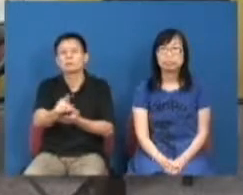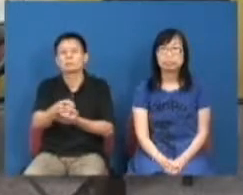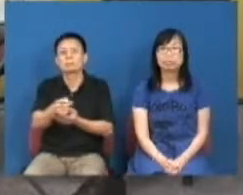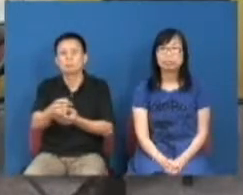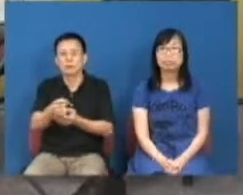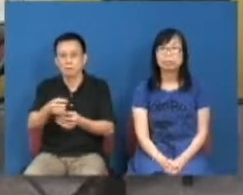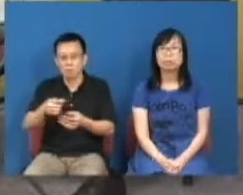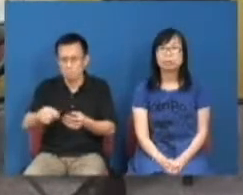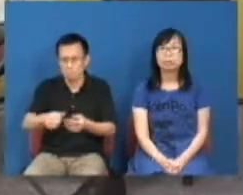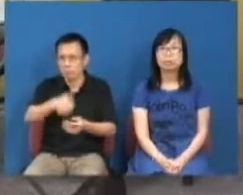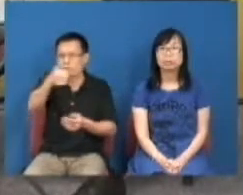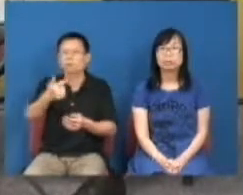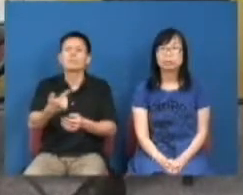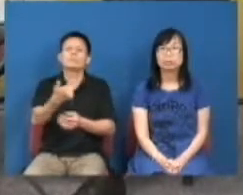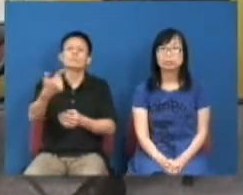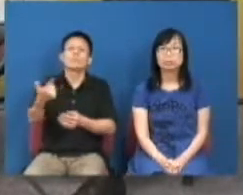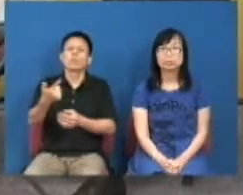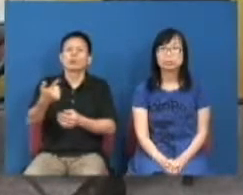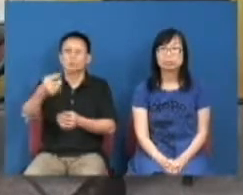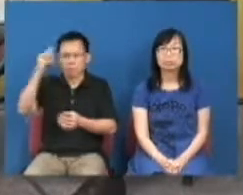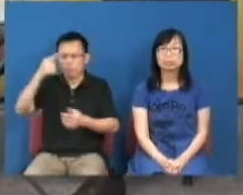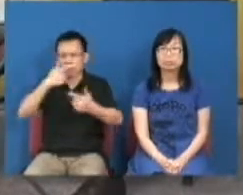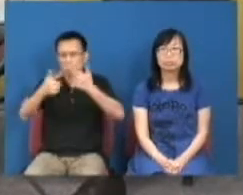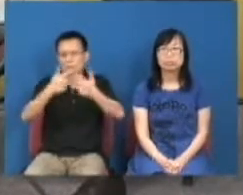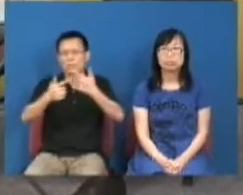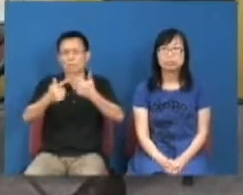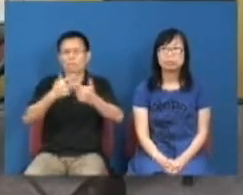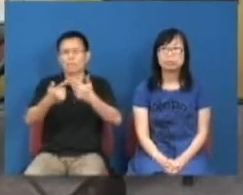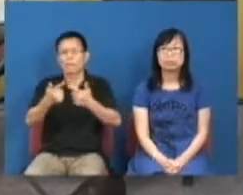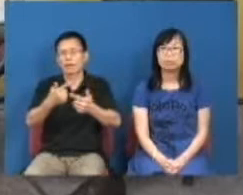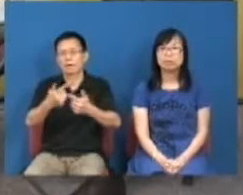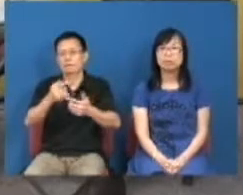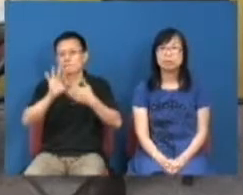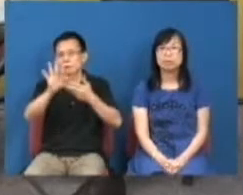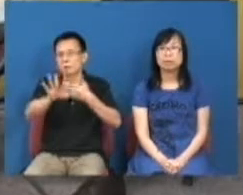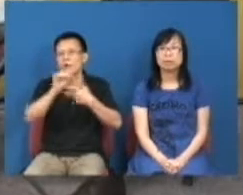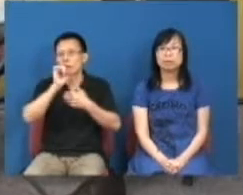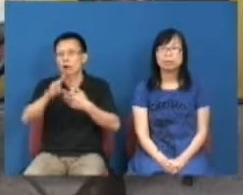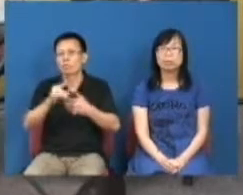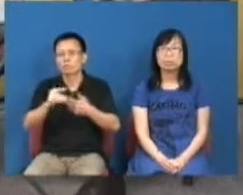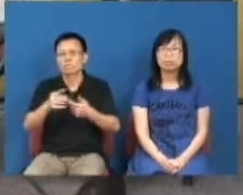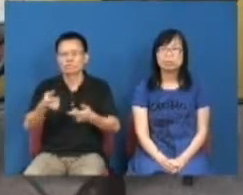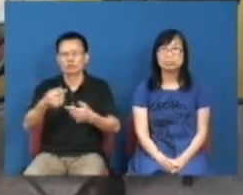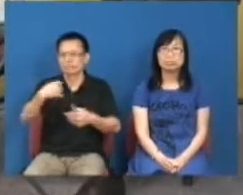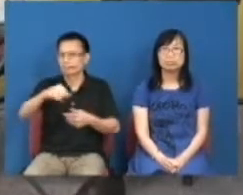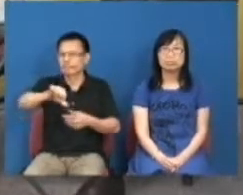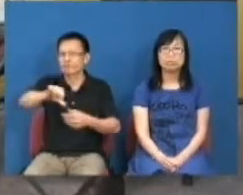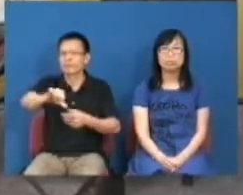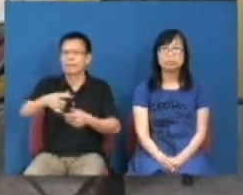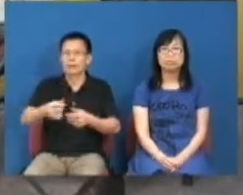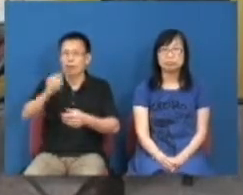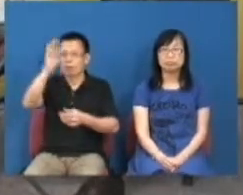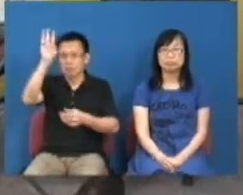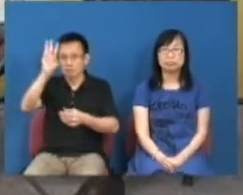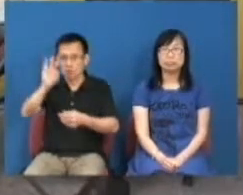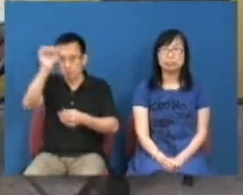半功倍咯。如果唔係，大家拗來拗去，不如唔好拗落去講錢啦。我哋啊漏水唔好講啦，唔得嘅漏水呢個問